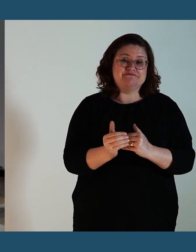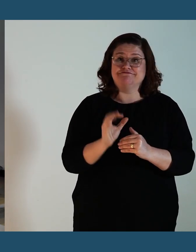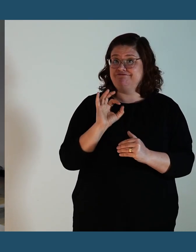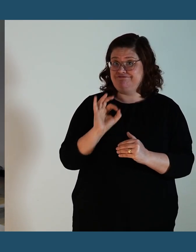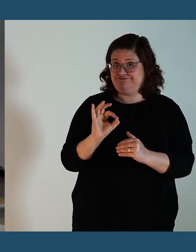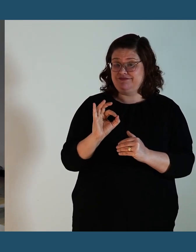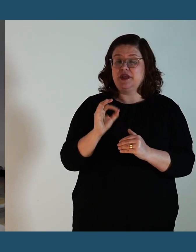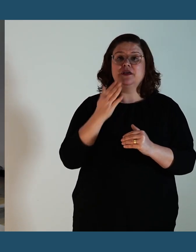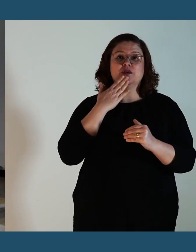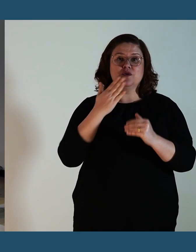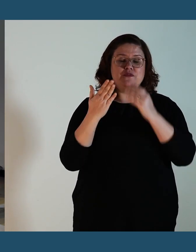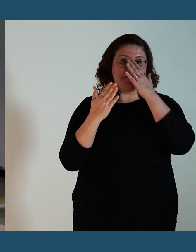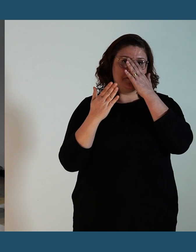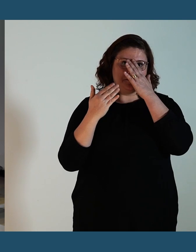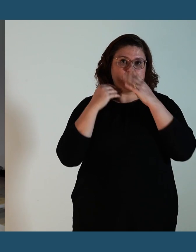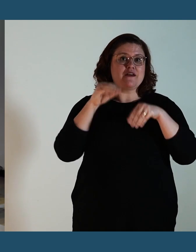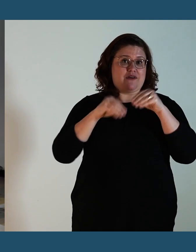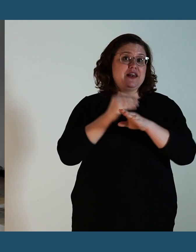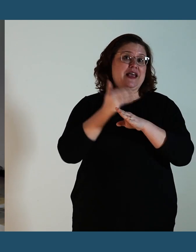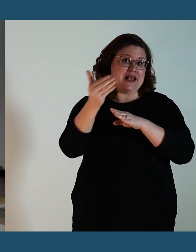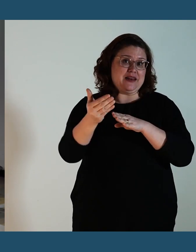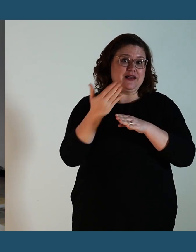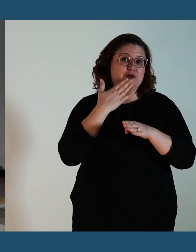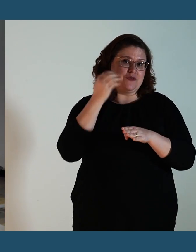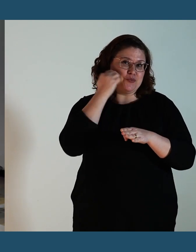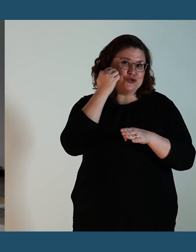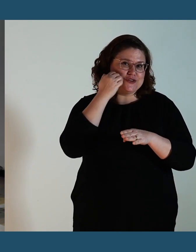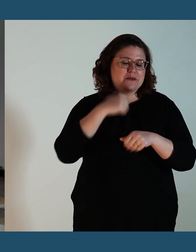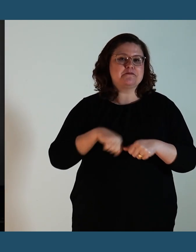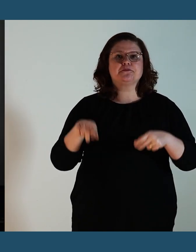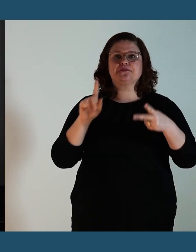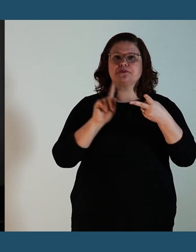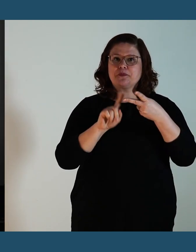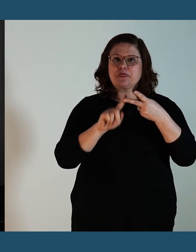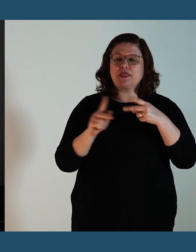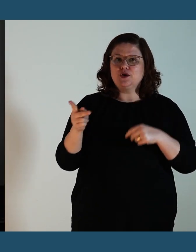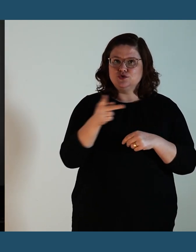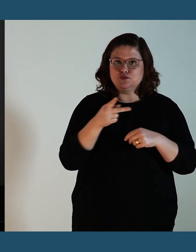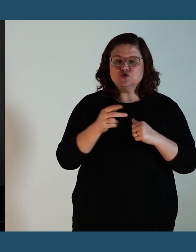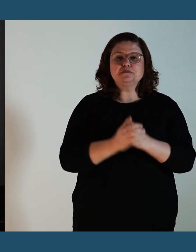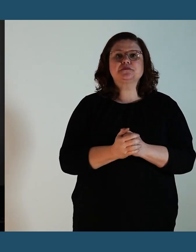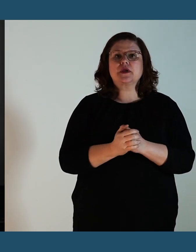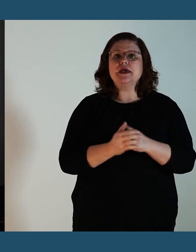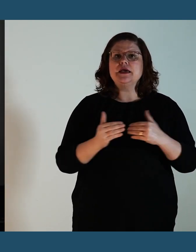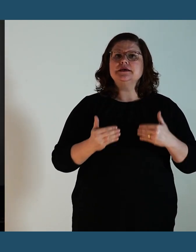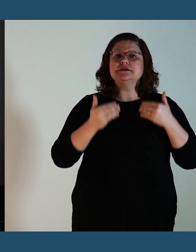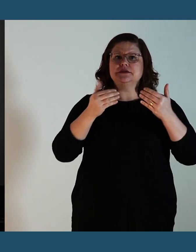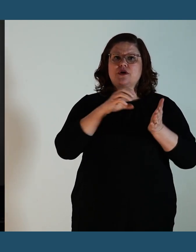sitten peilata vaalien jälkeen. Seuraava kysymys, pitäisikö seuraavan hallituskauden aikana